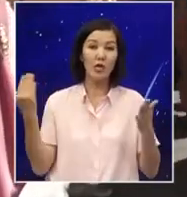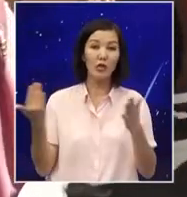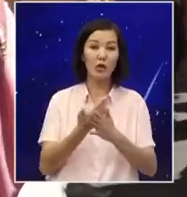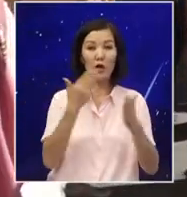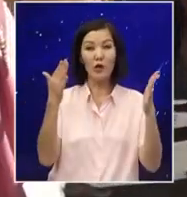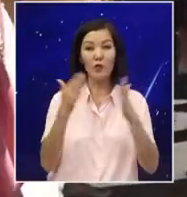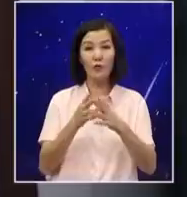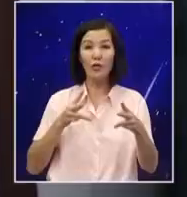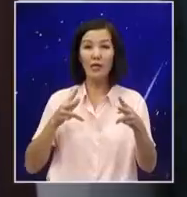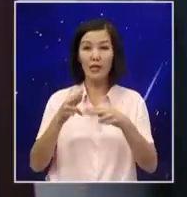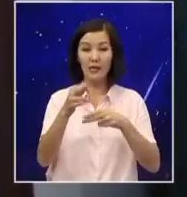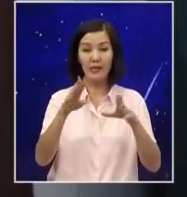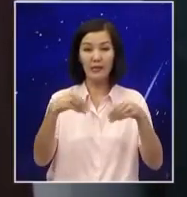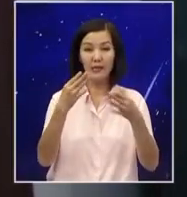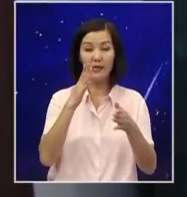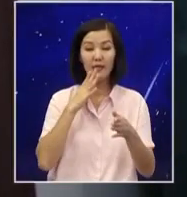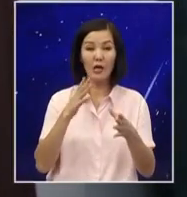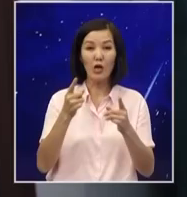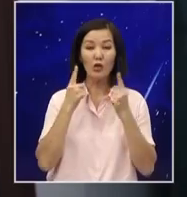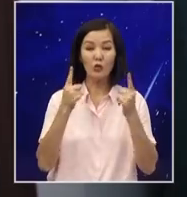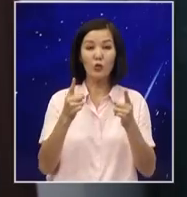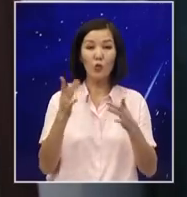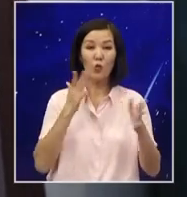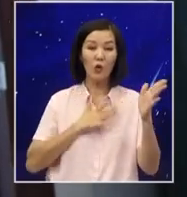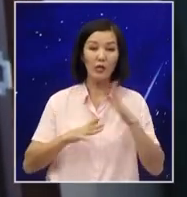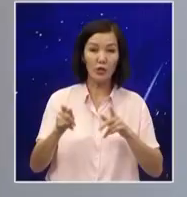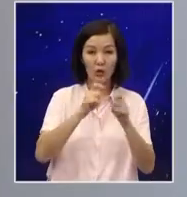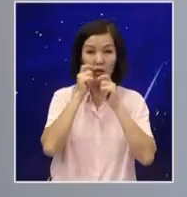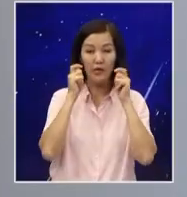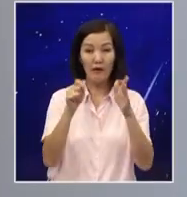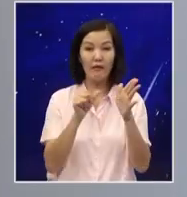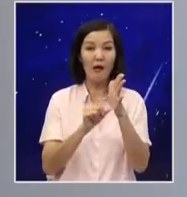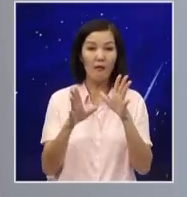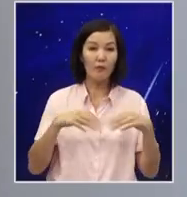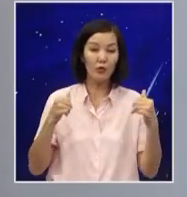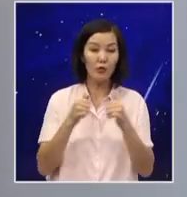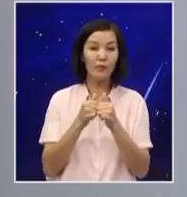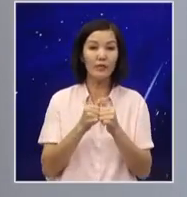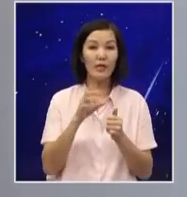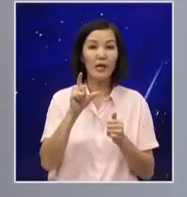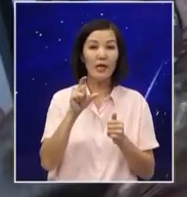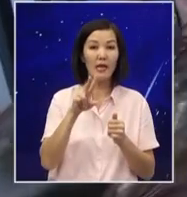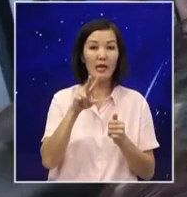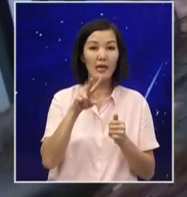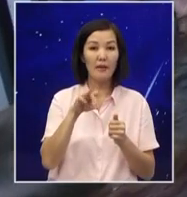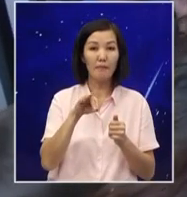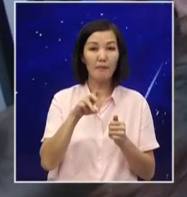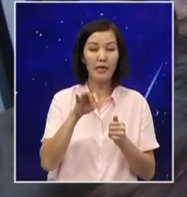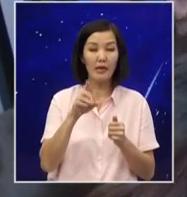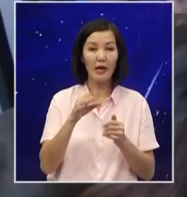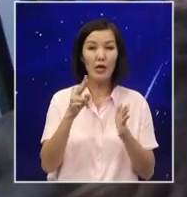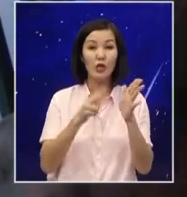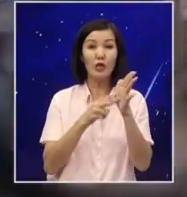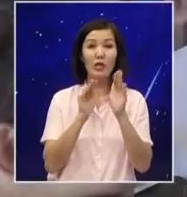баспананың лентасын қиды. Мерейлі мерекеде зор қуанышпен қоныс тойын тойлаған 60 отбасының бірі Эльмира Кекілбаеваныкі.